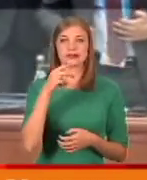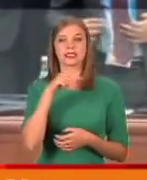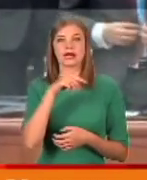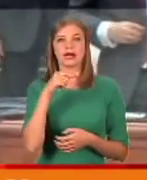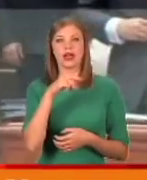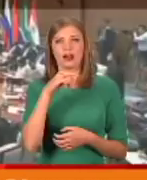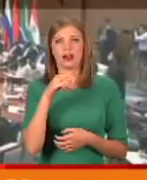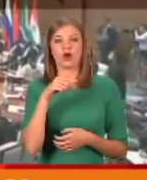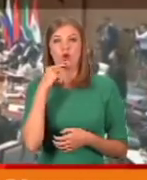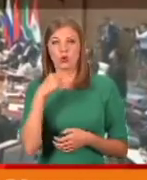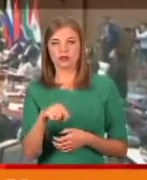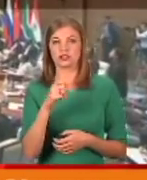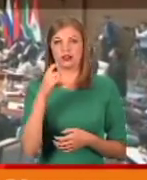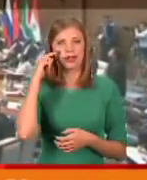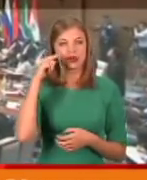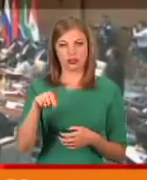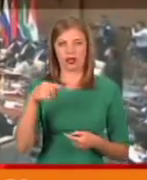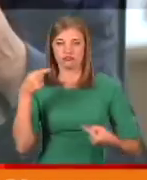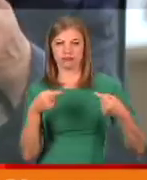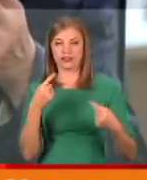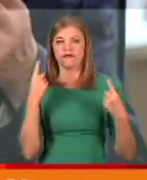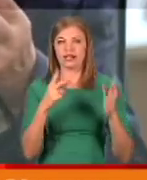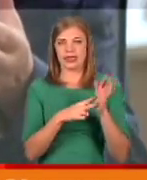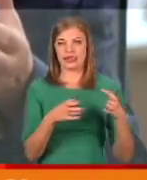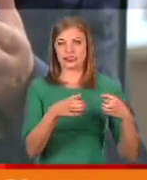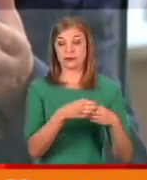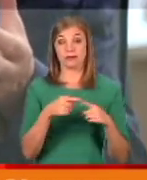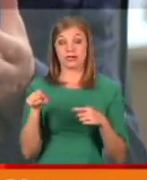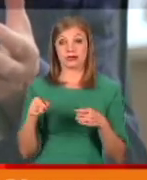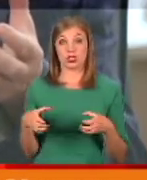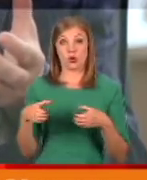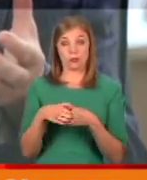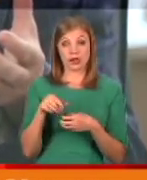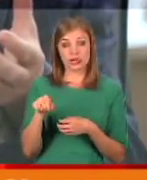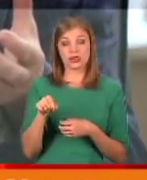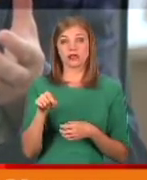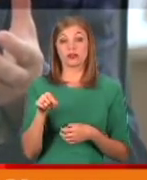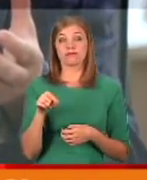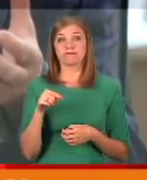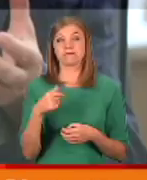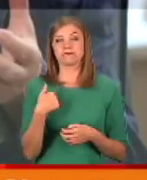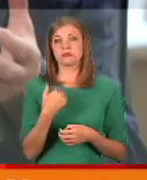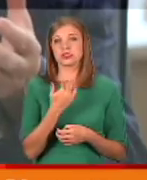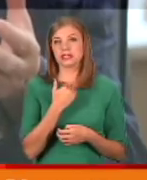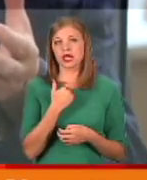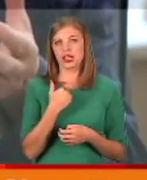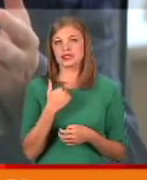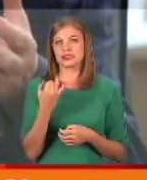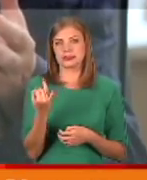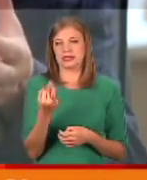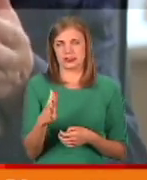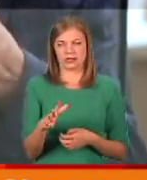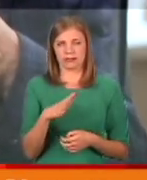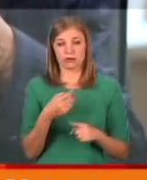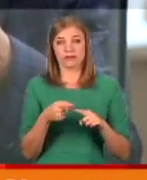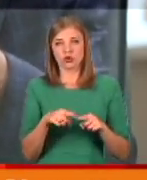Китай та Росія на противагу Великій Сімці. Це об'єднання, воно, мені здається, не зацікавлено